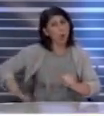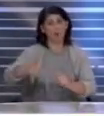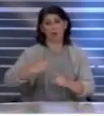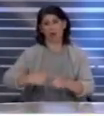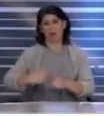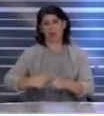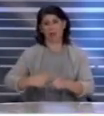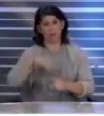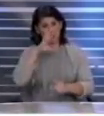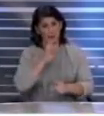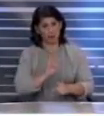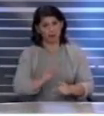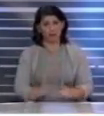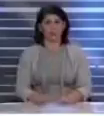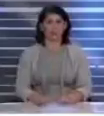πράγματι,